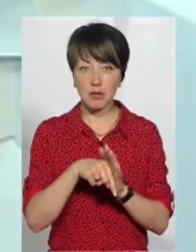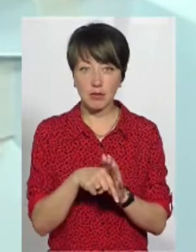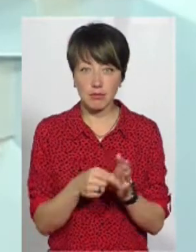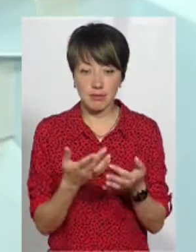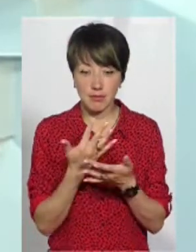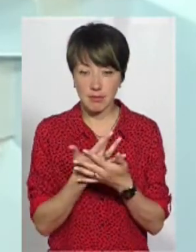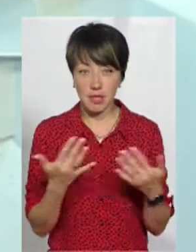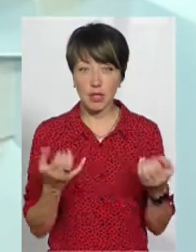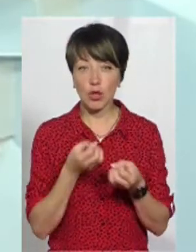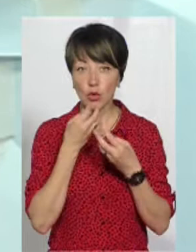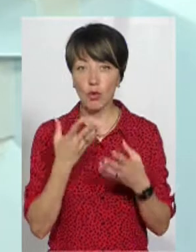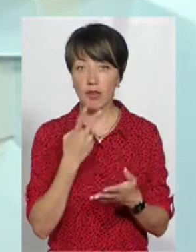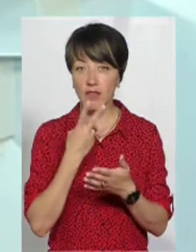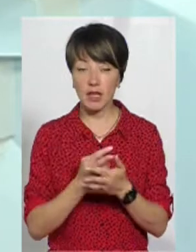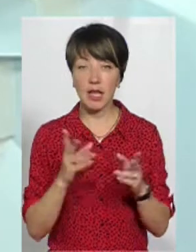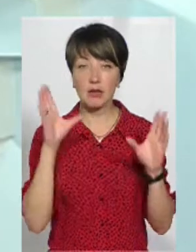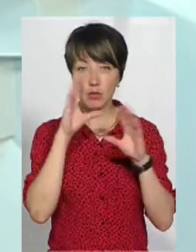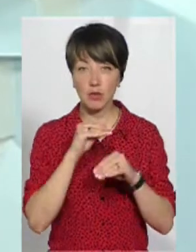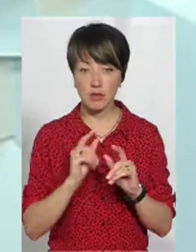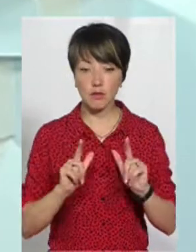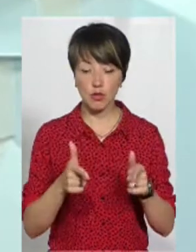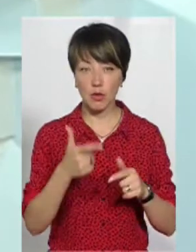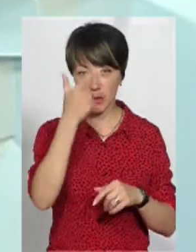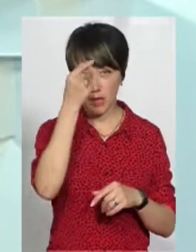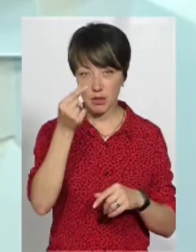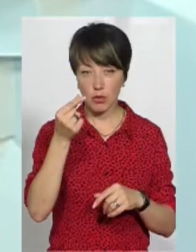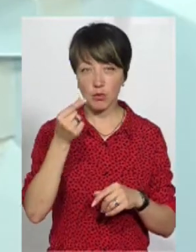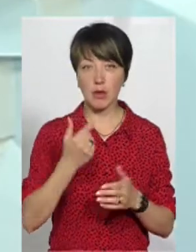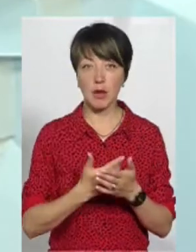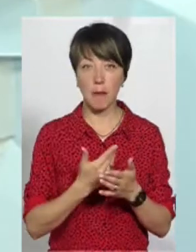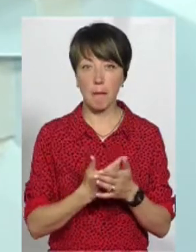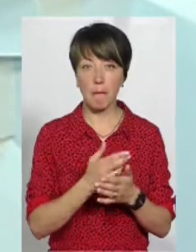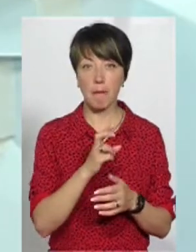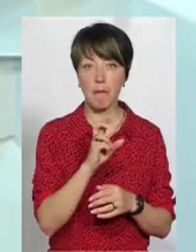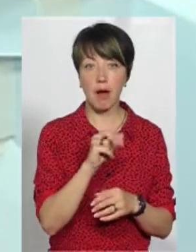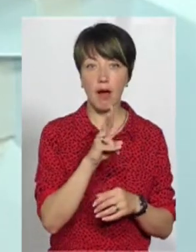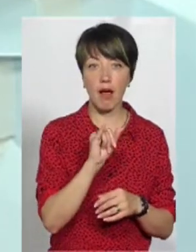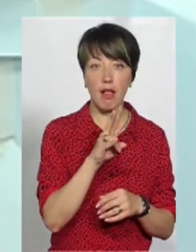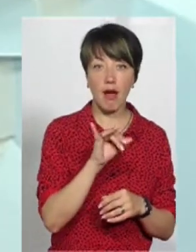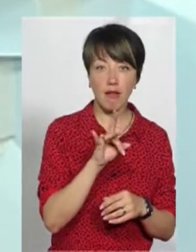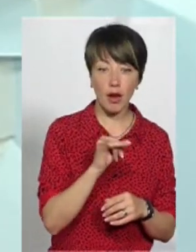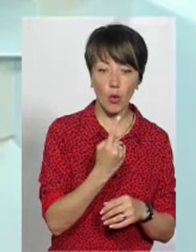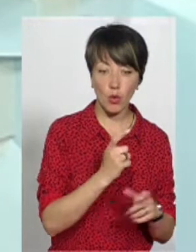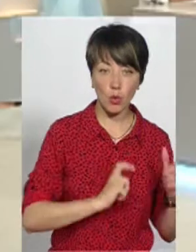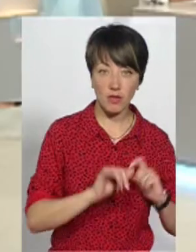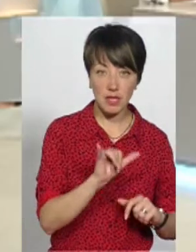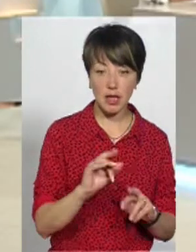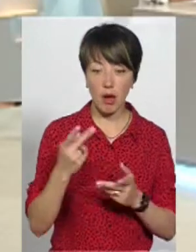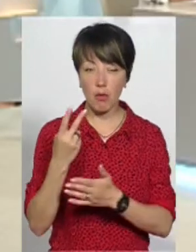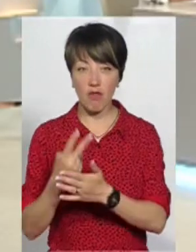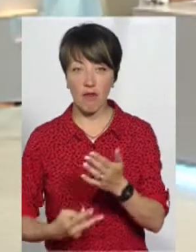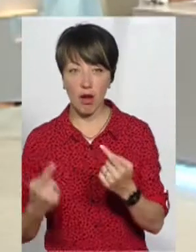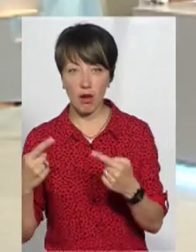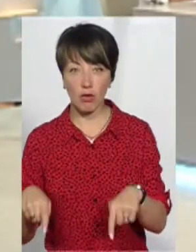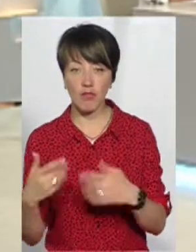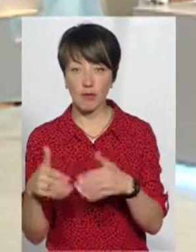І зараз дуже добре видно, як справляється успішно з вступом на магістратуру бакалаври одних університетів і як провалюють цей